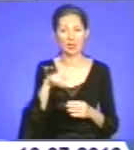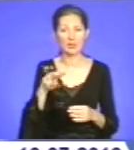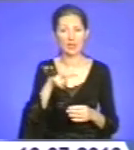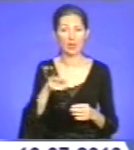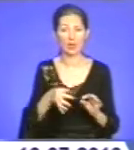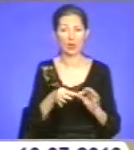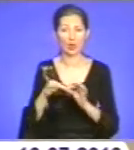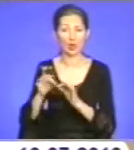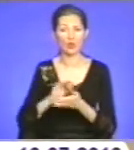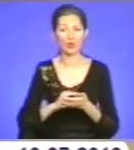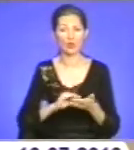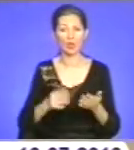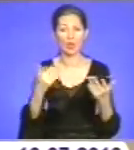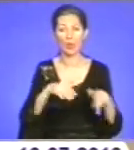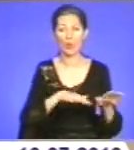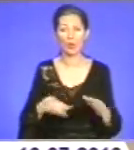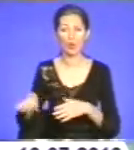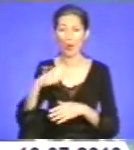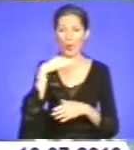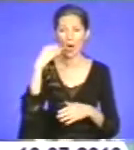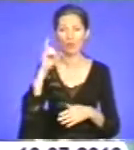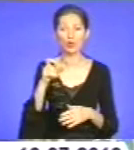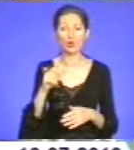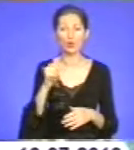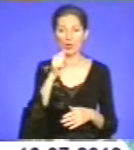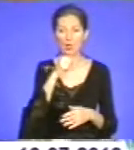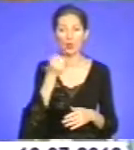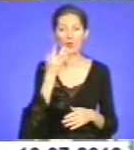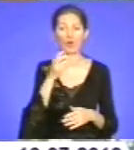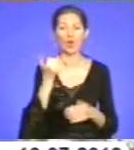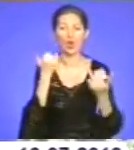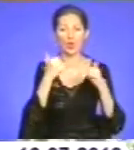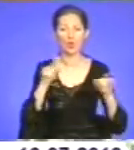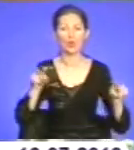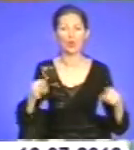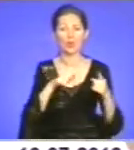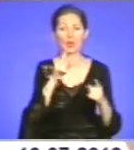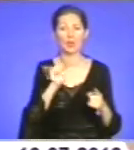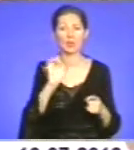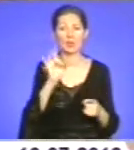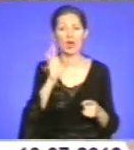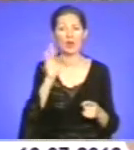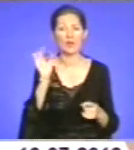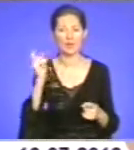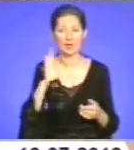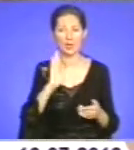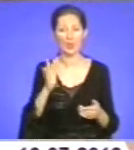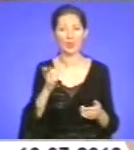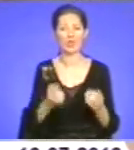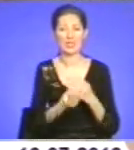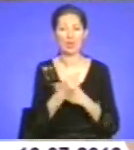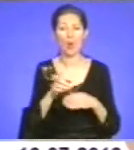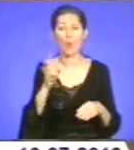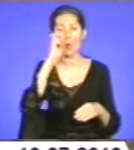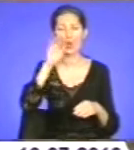сюжеті. Уже минуло багато століть, коли чудотворна Зарваниця стала джерелом Божої ласки для багатьох людей. Цей